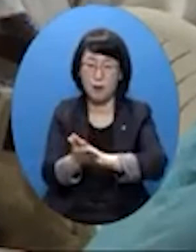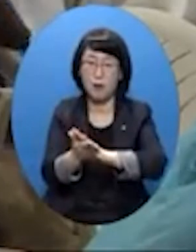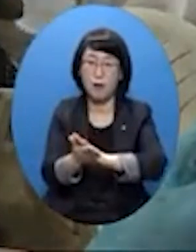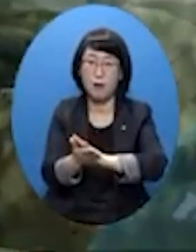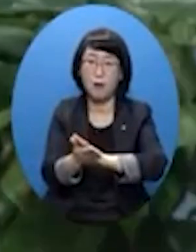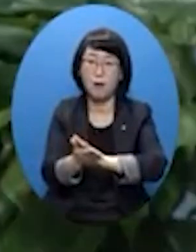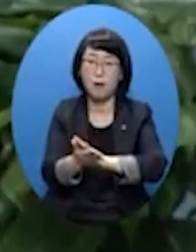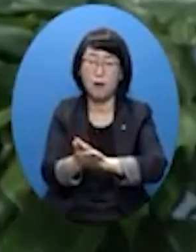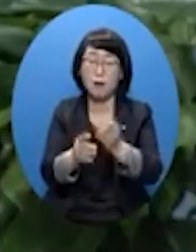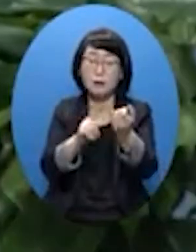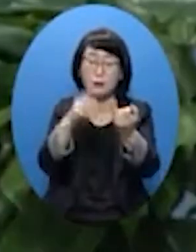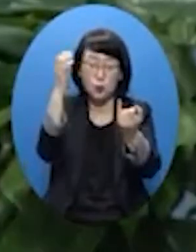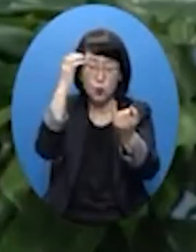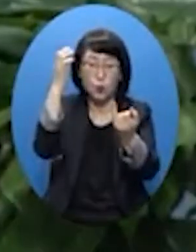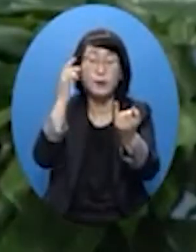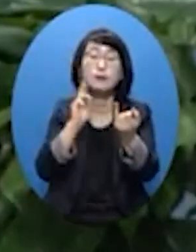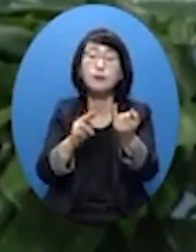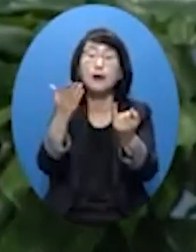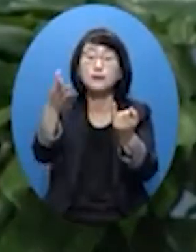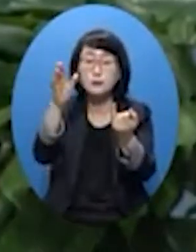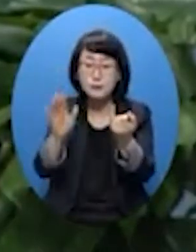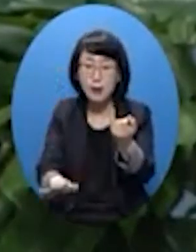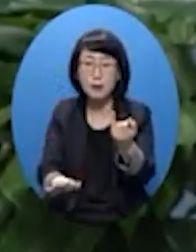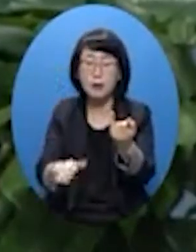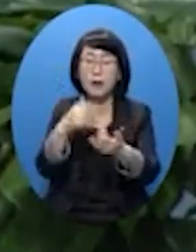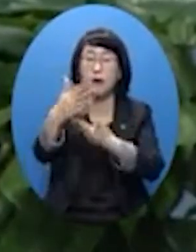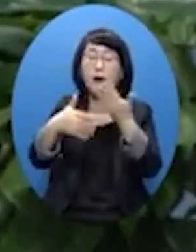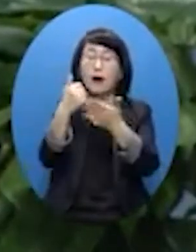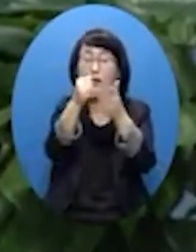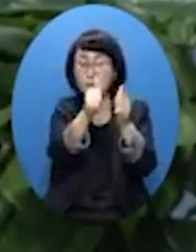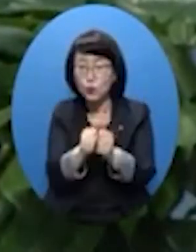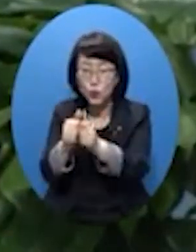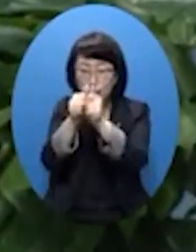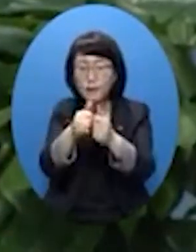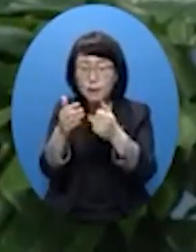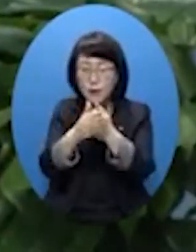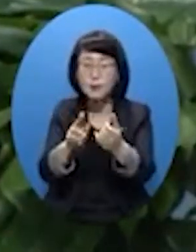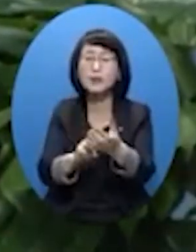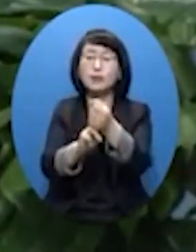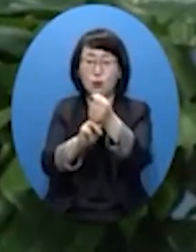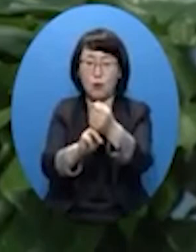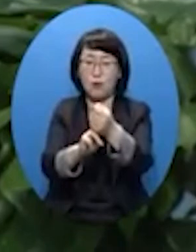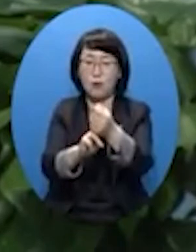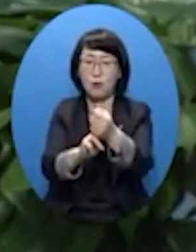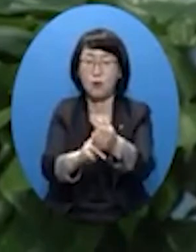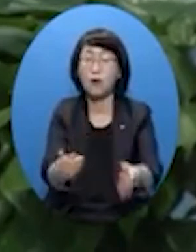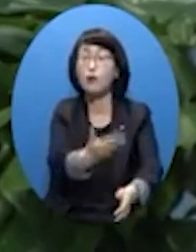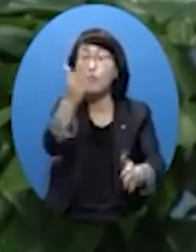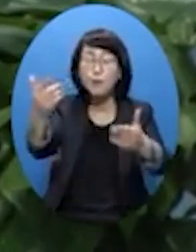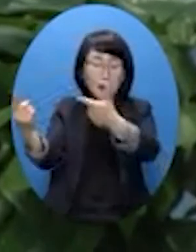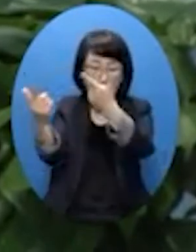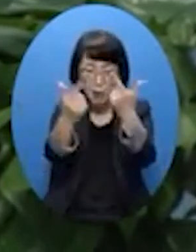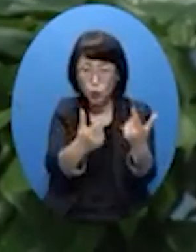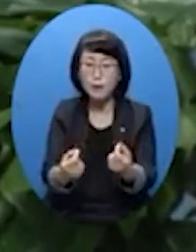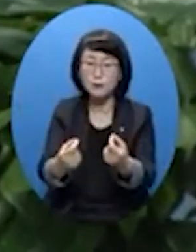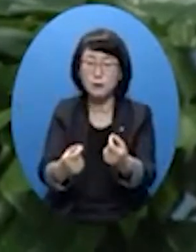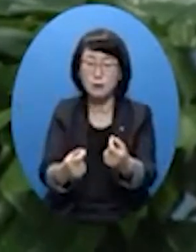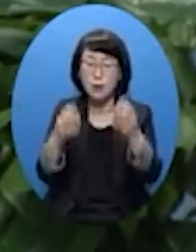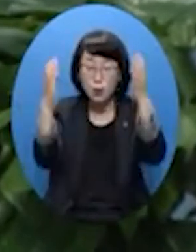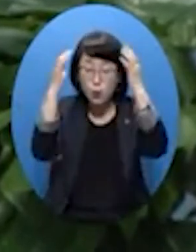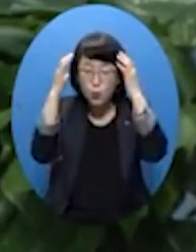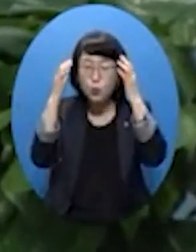비록 광야 끼를 인생이지만 하나님과 동의하면 이런 기적이 일어나는 것입니다 에러 모두가 관객들이